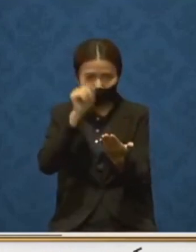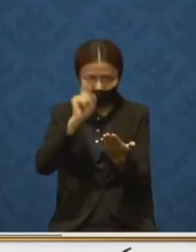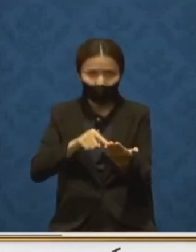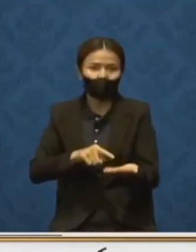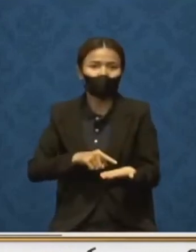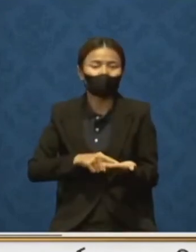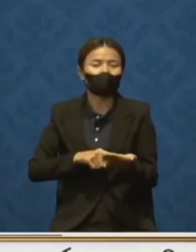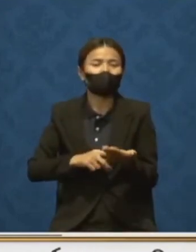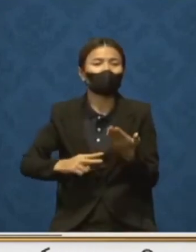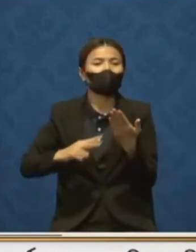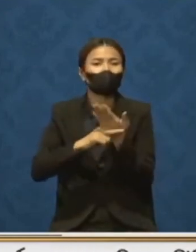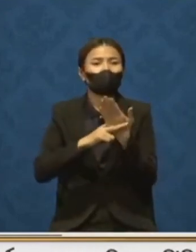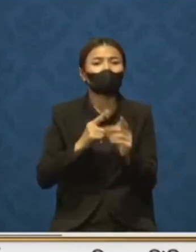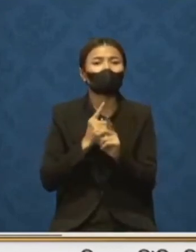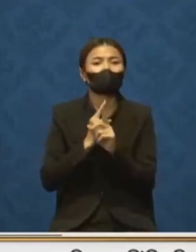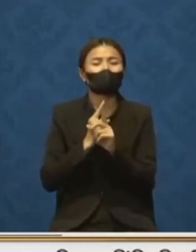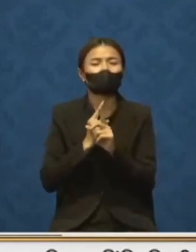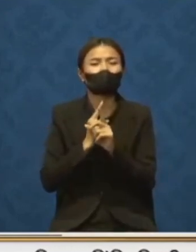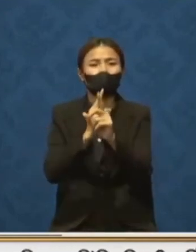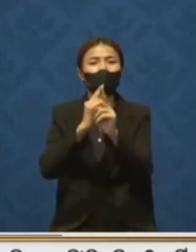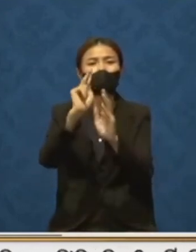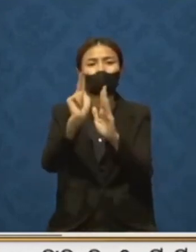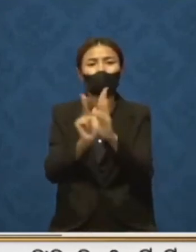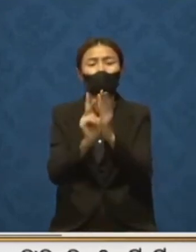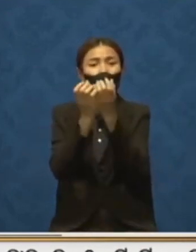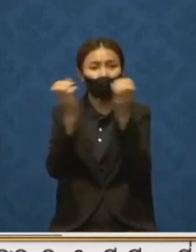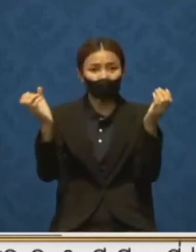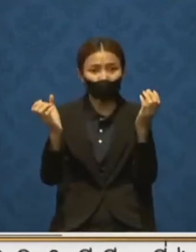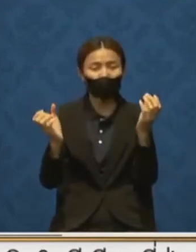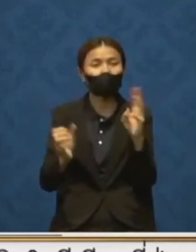า137วงเล็บ3